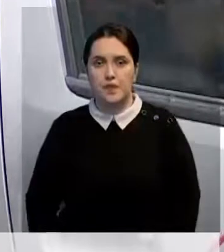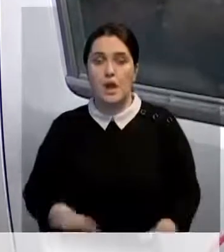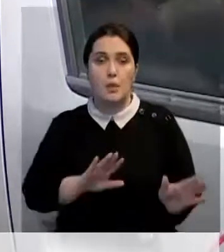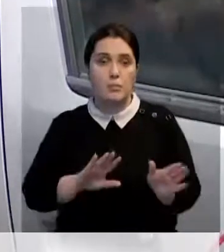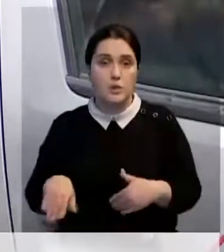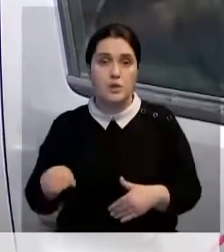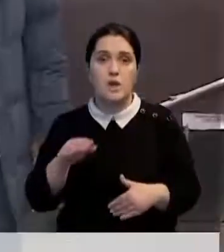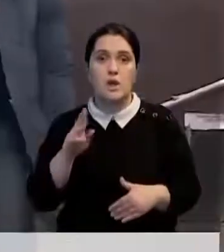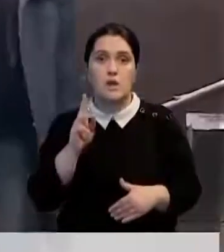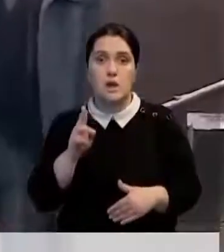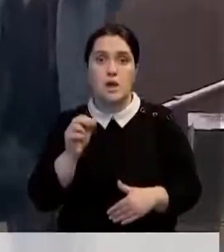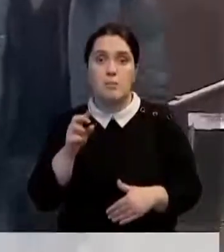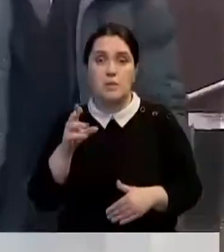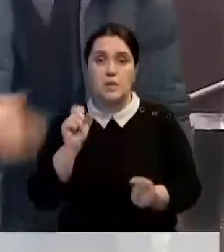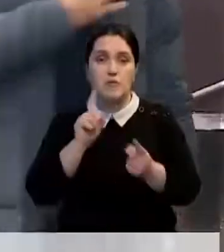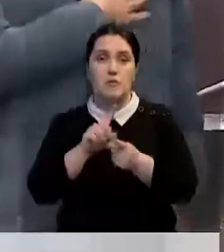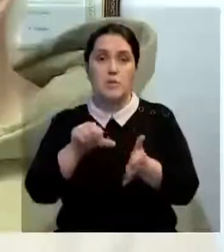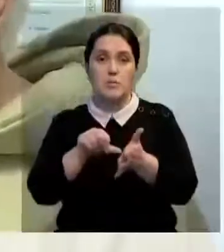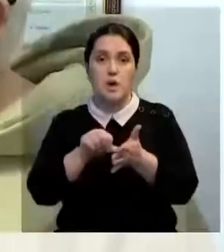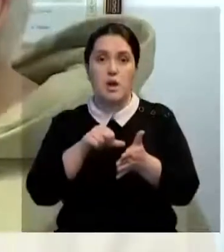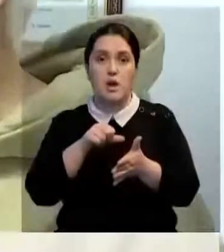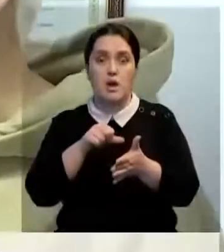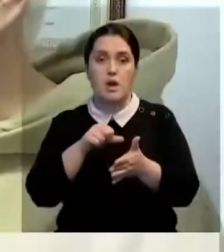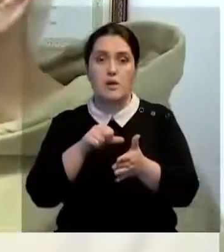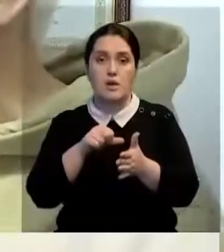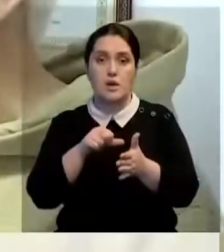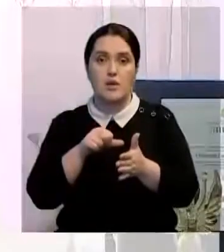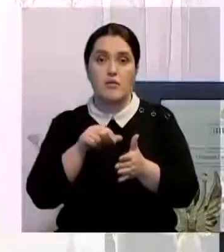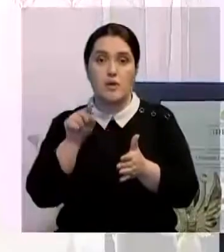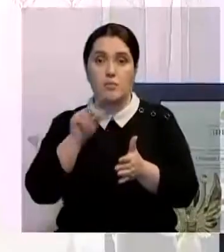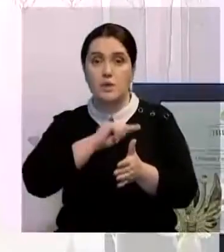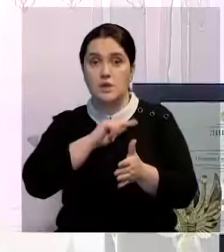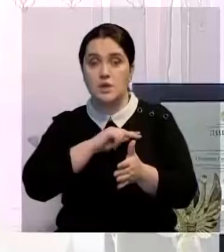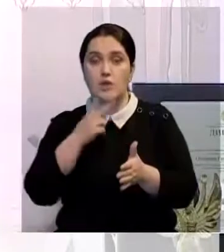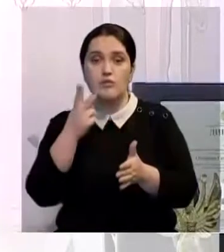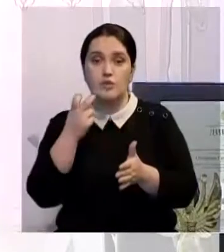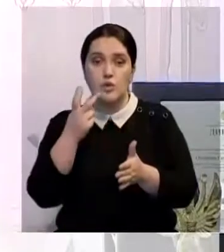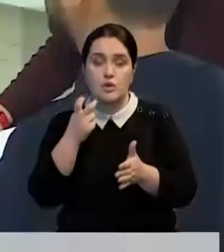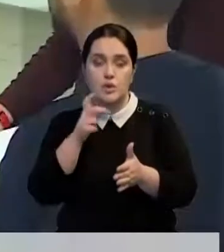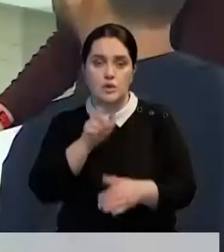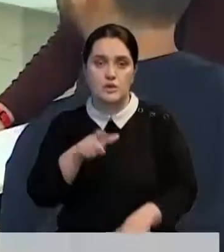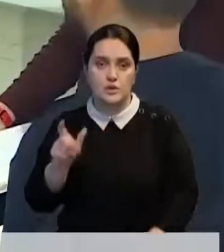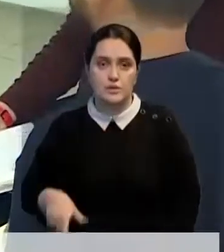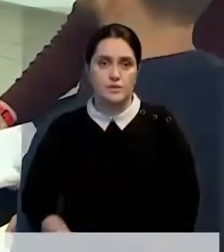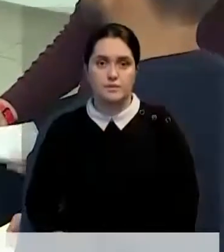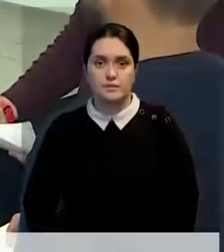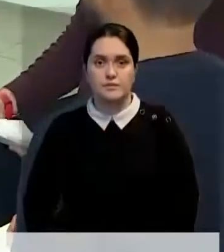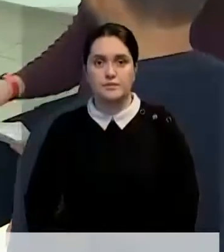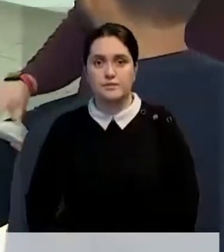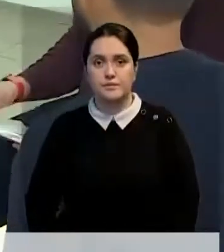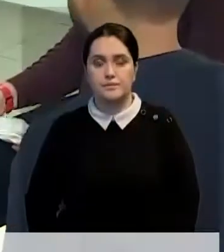После Каракат Абдиен встретилась с представителями своего предвыборного штаба в регионе. В нем работает свыше 200 волонтеров.